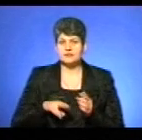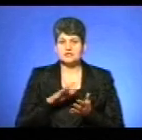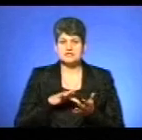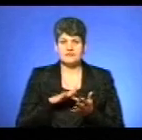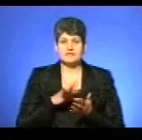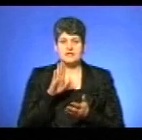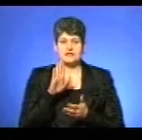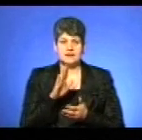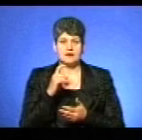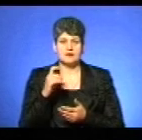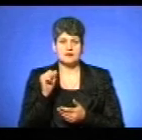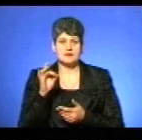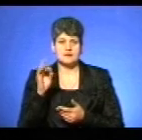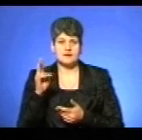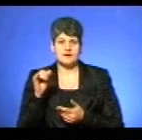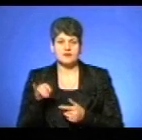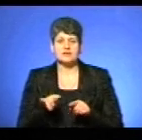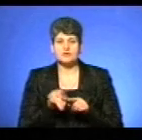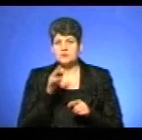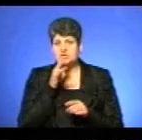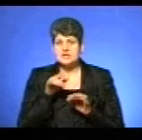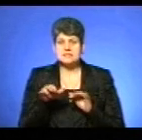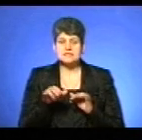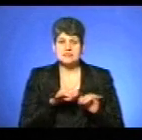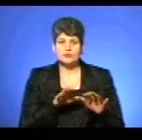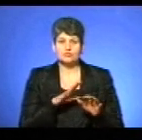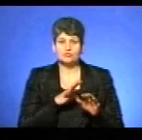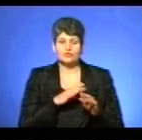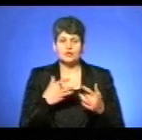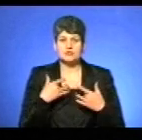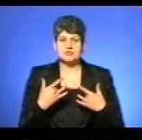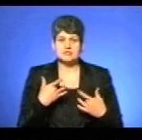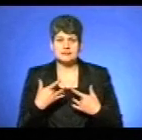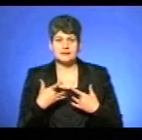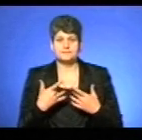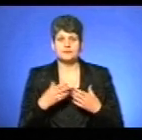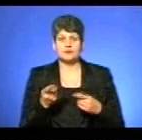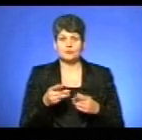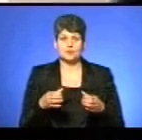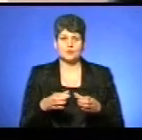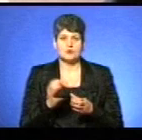Віталій Хоркавий. Також під час заходу відбувся концерт за участю тернопільського гурту «Акорд».